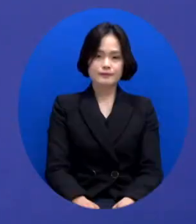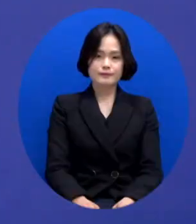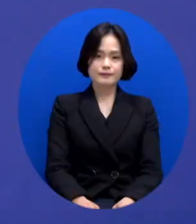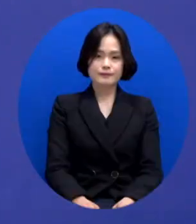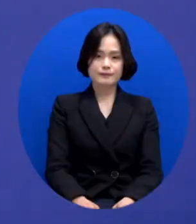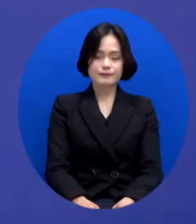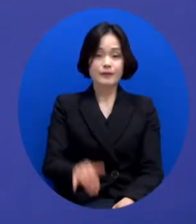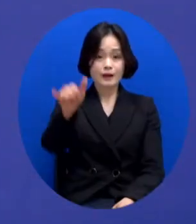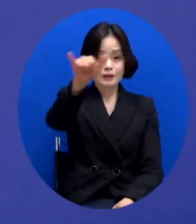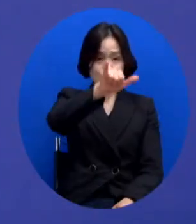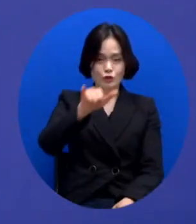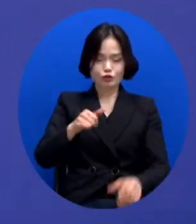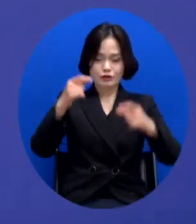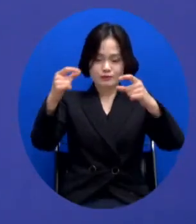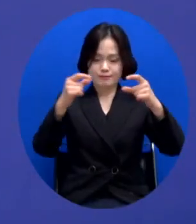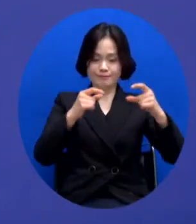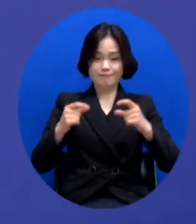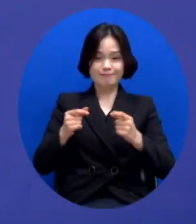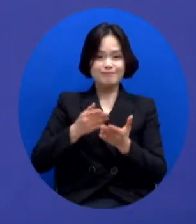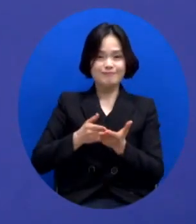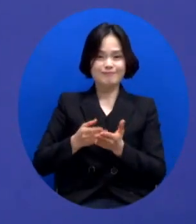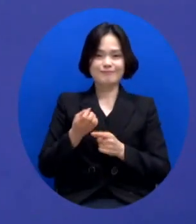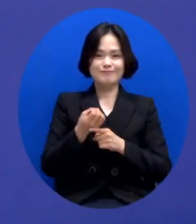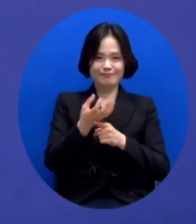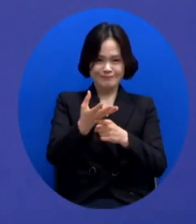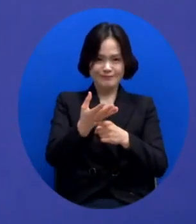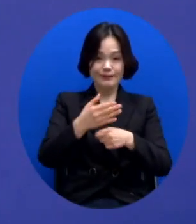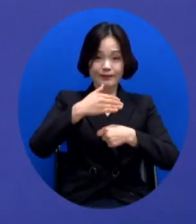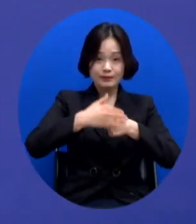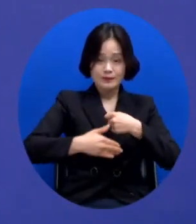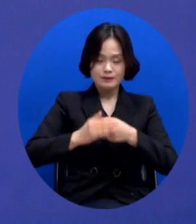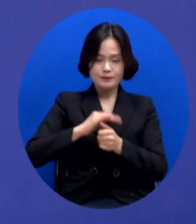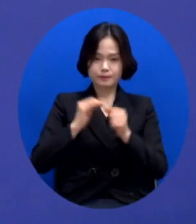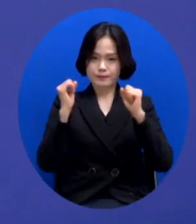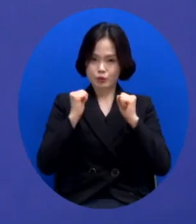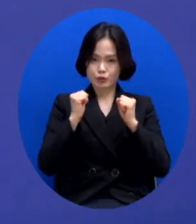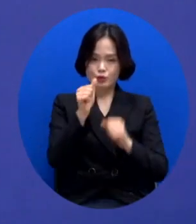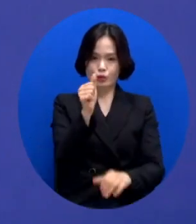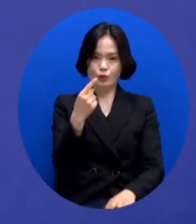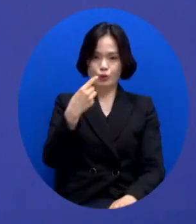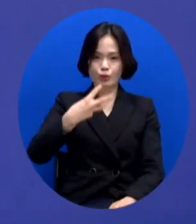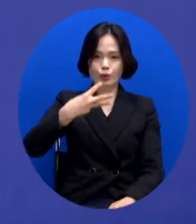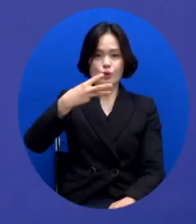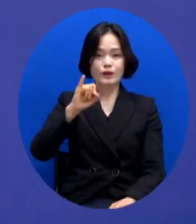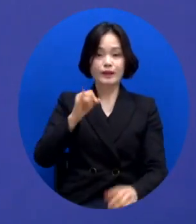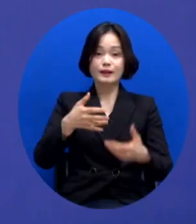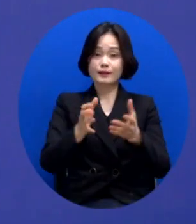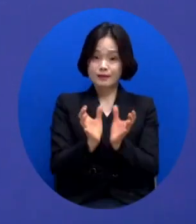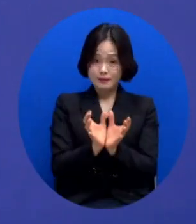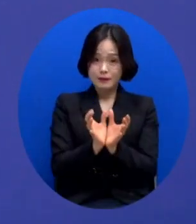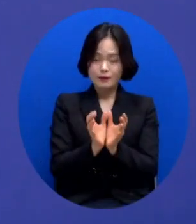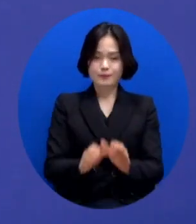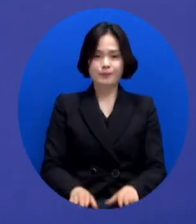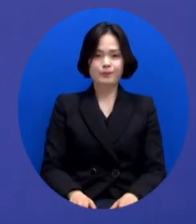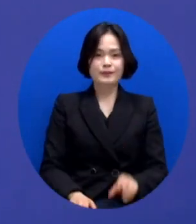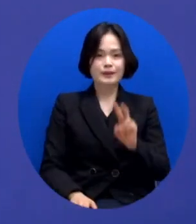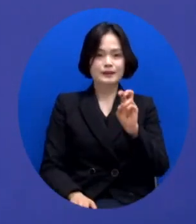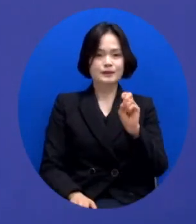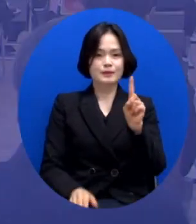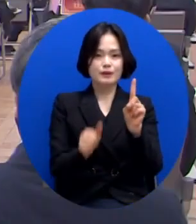전국 각지역 * 4통 뉴스입니다 대구경북 홀리 클럽이 대구 서현교회 에서 2 11월 정기 총회 를